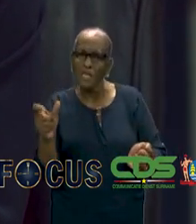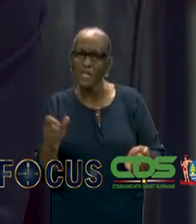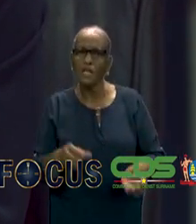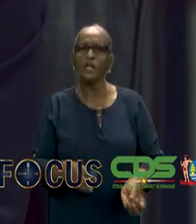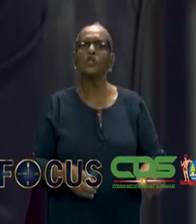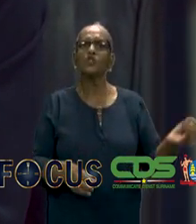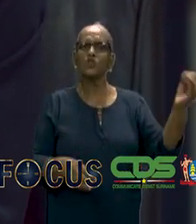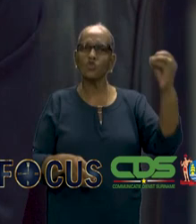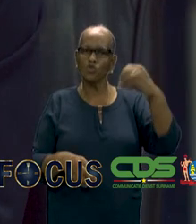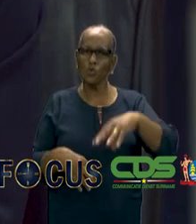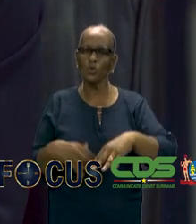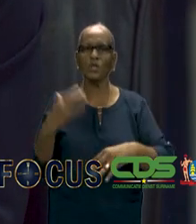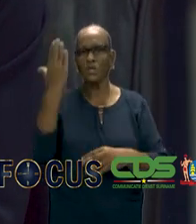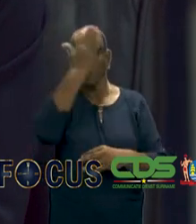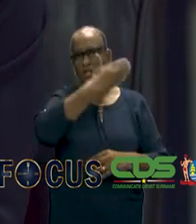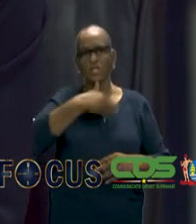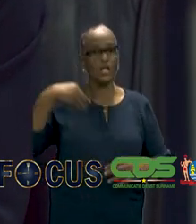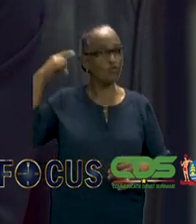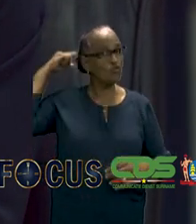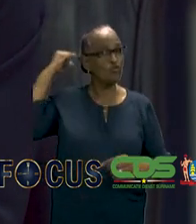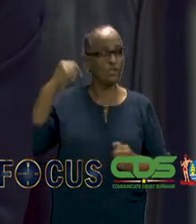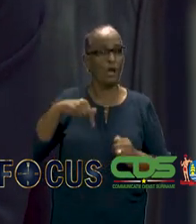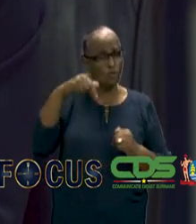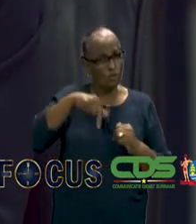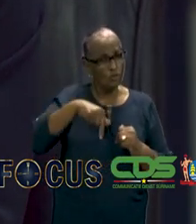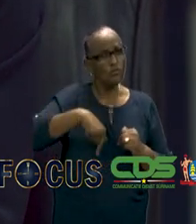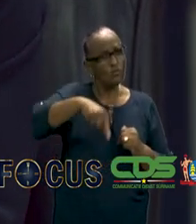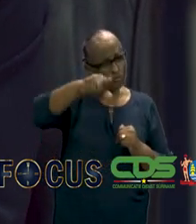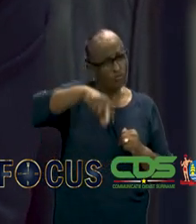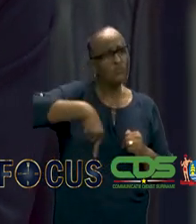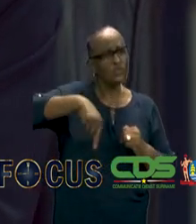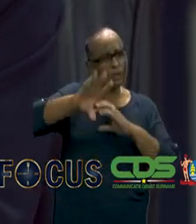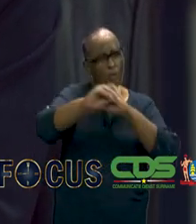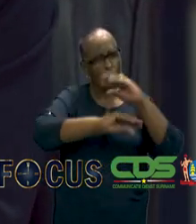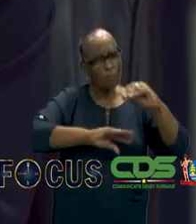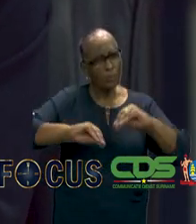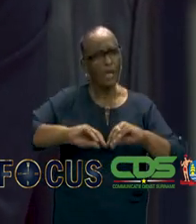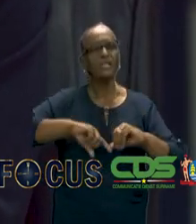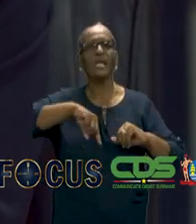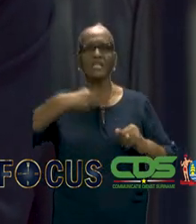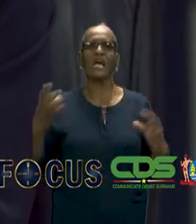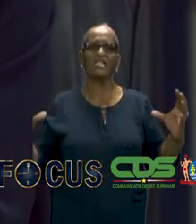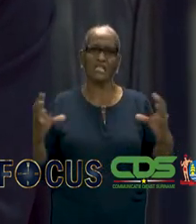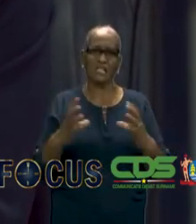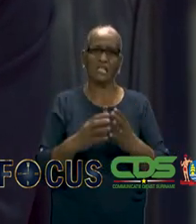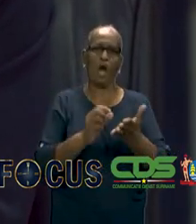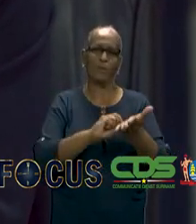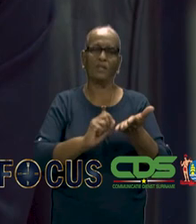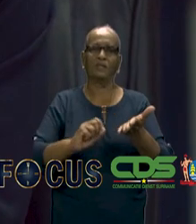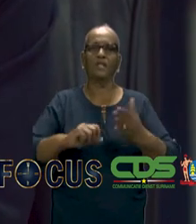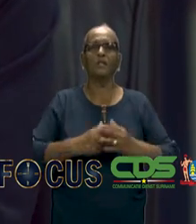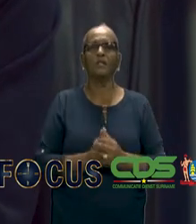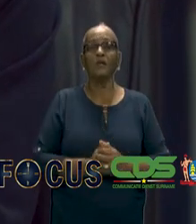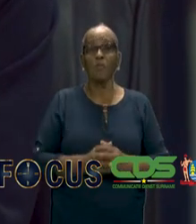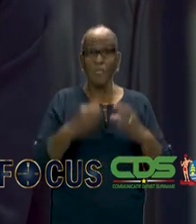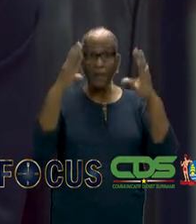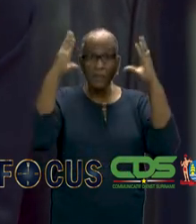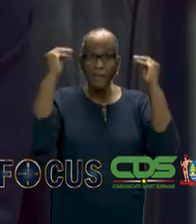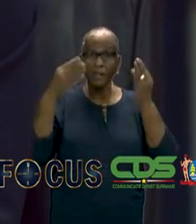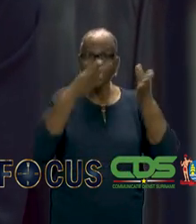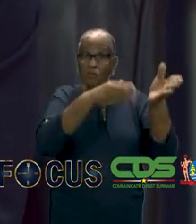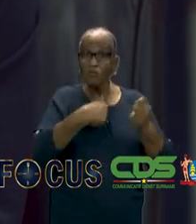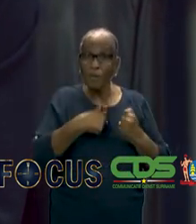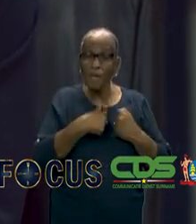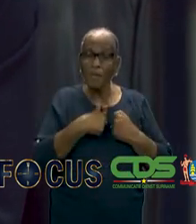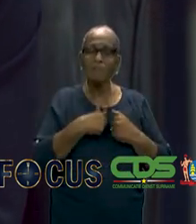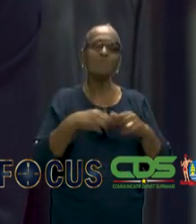Suriname. Hiertoe wordt in de komende week een intentieovereenkomst getekend. Ik moet aangeven dat het bezoek aan Nederland voor mij zeer belangrijk is